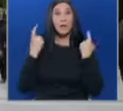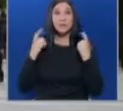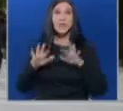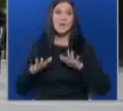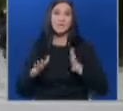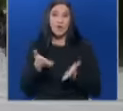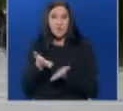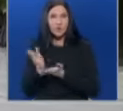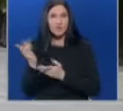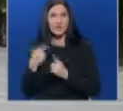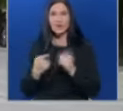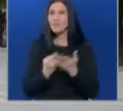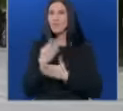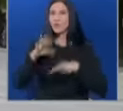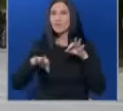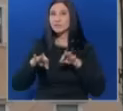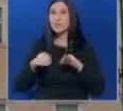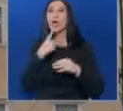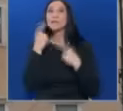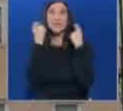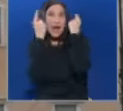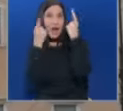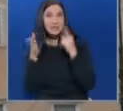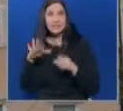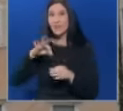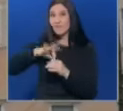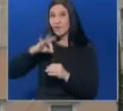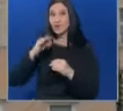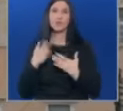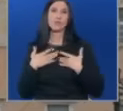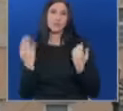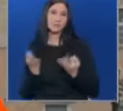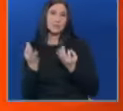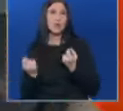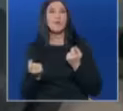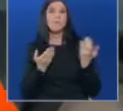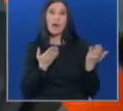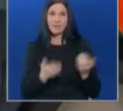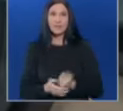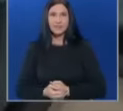Гърция вероятно върви към нови избори. За реакциите след вота от специалните ни пратеници.